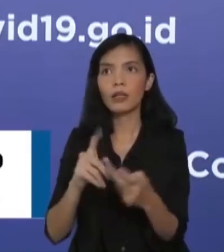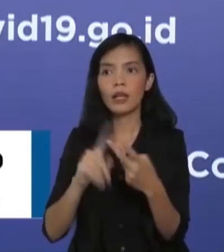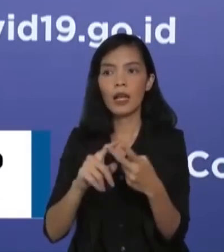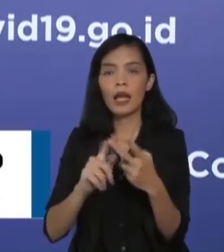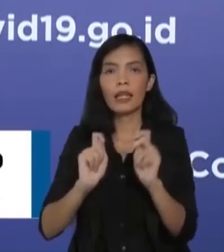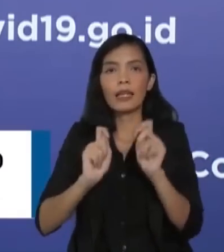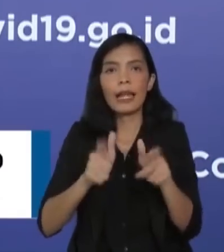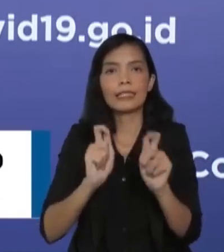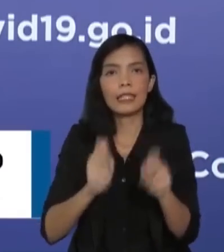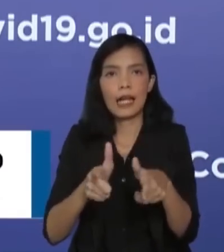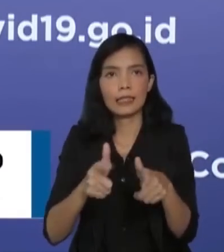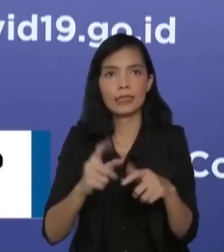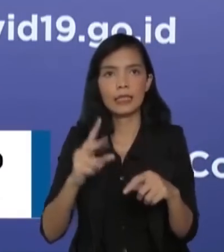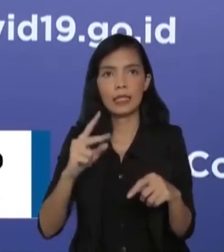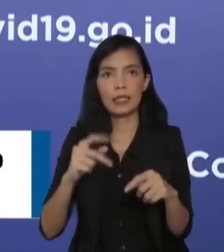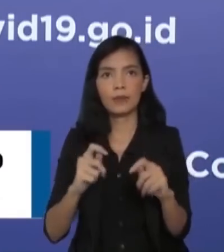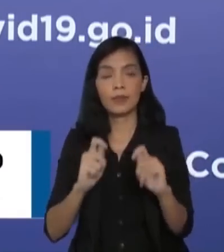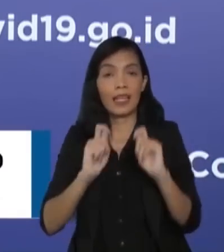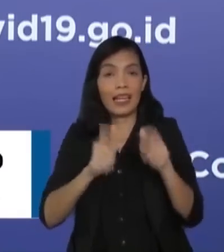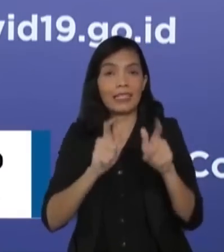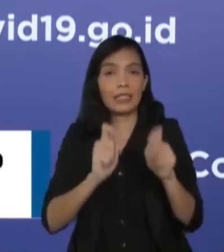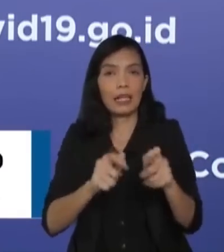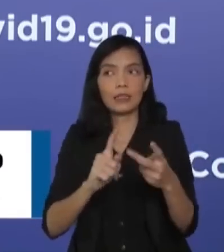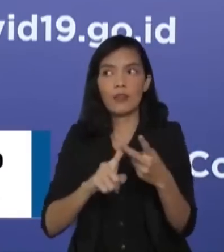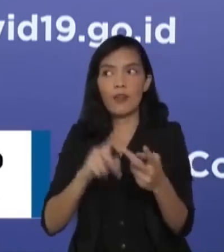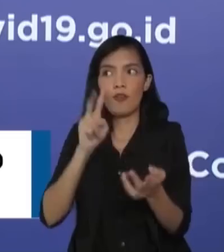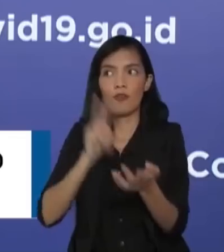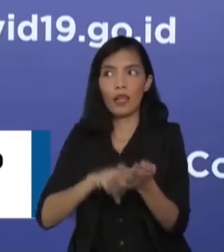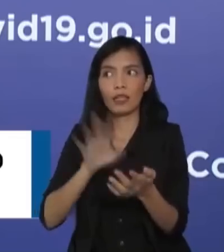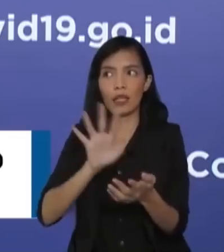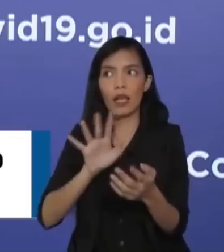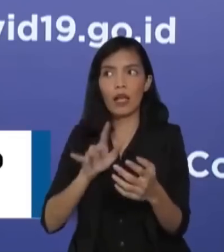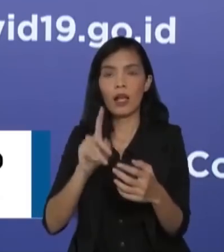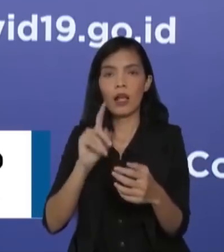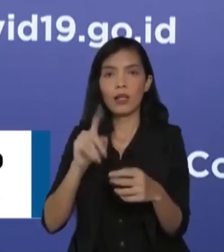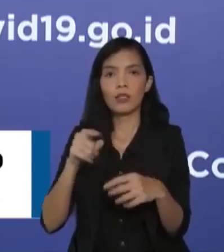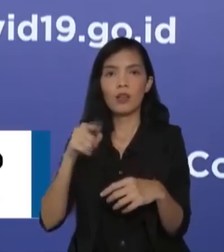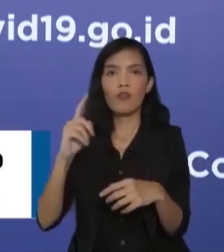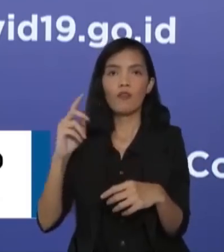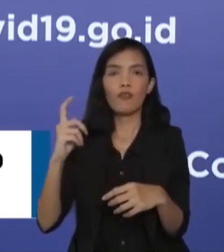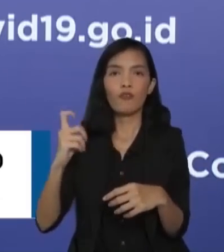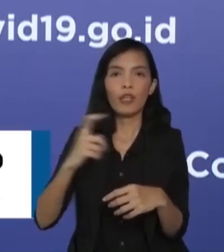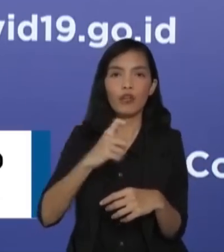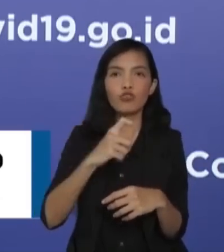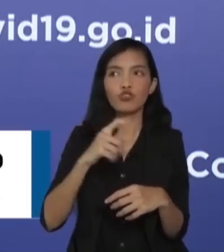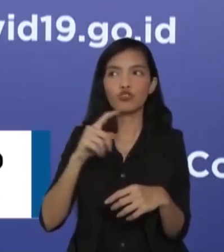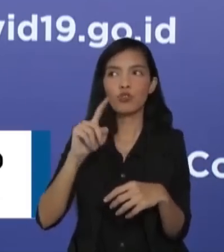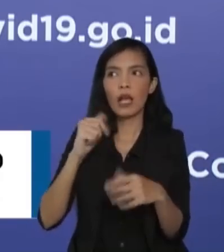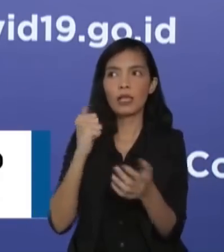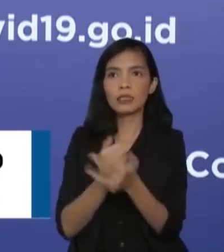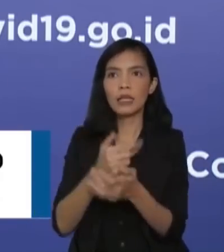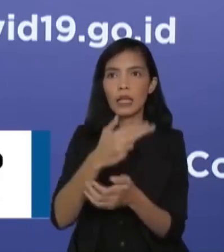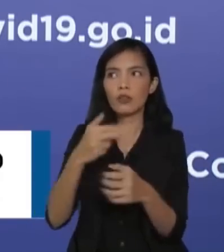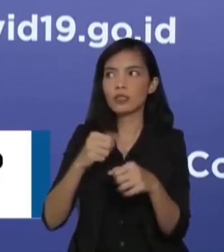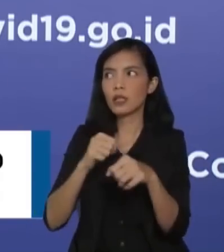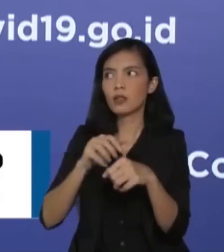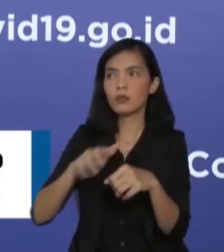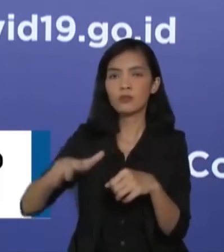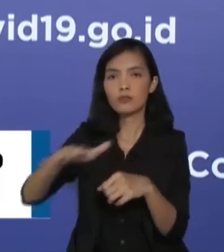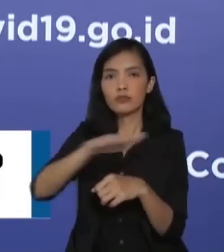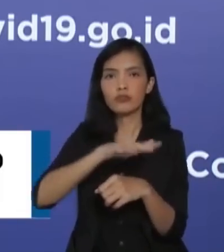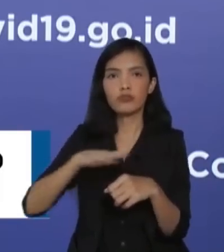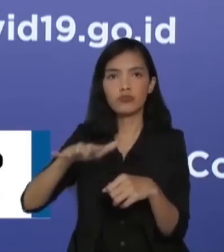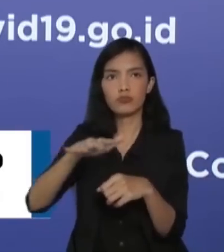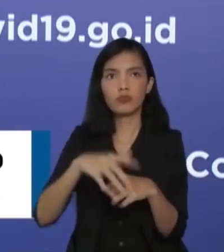validasi dan registrasi ini juga akan menggunakan virus yang bersifat local transmission. Nah, selain